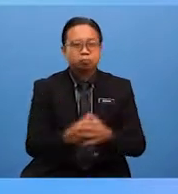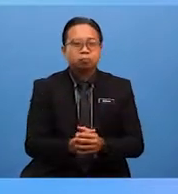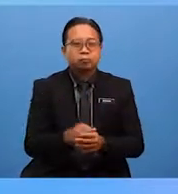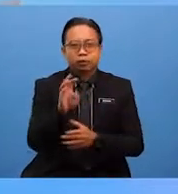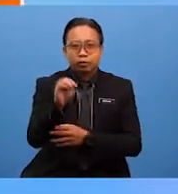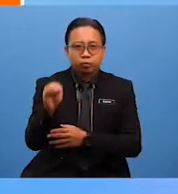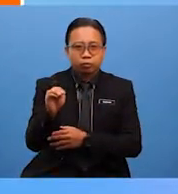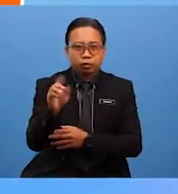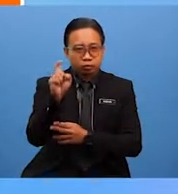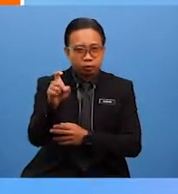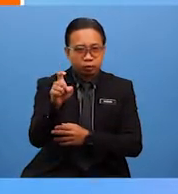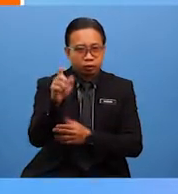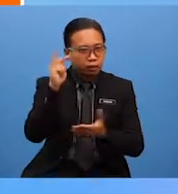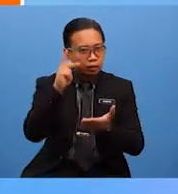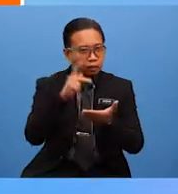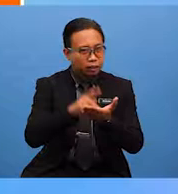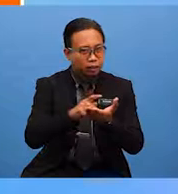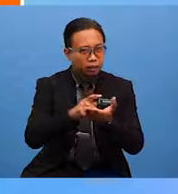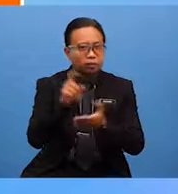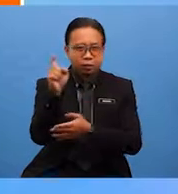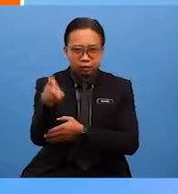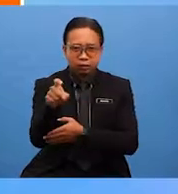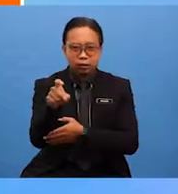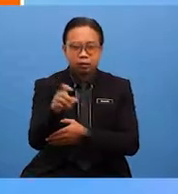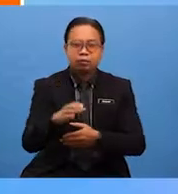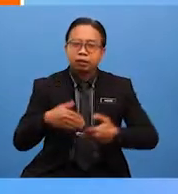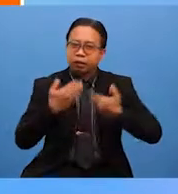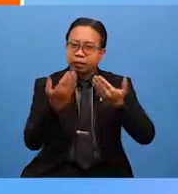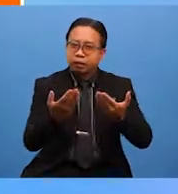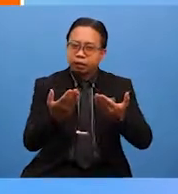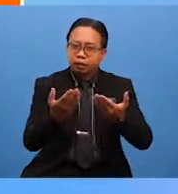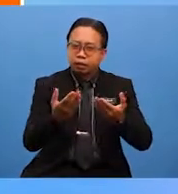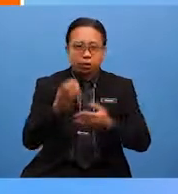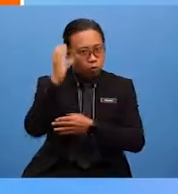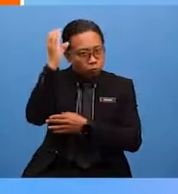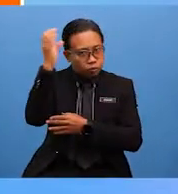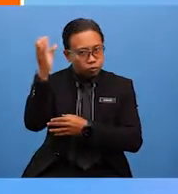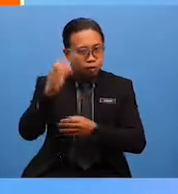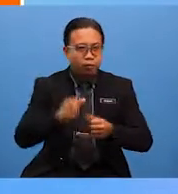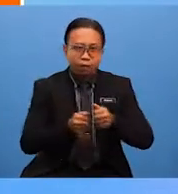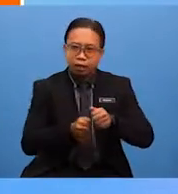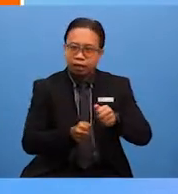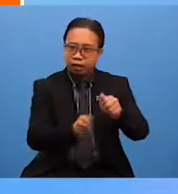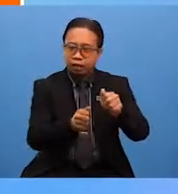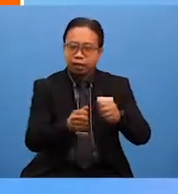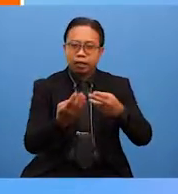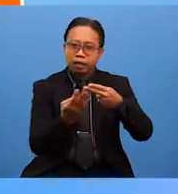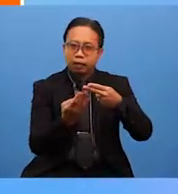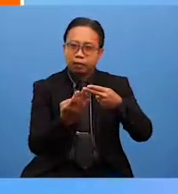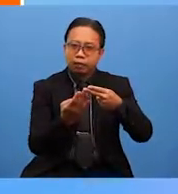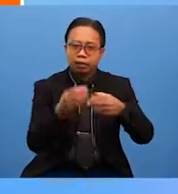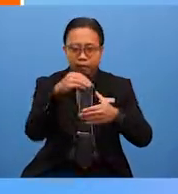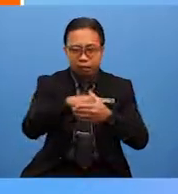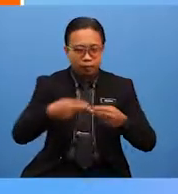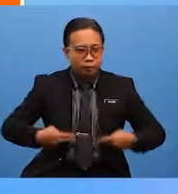murid-murid perlu mengenal pasti bagaimana konsep pengaliran hambel diaplikasikan dalam